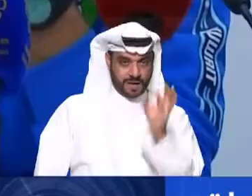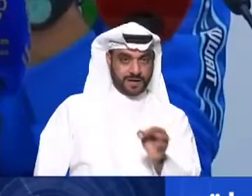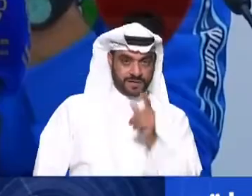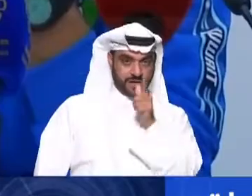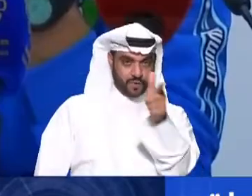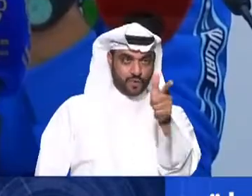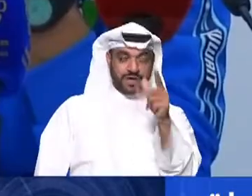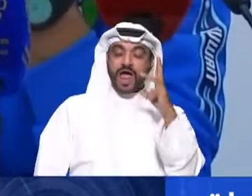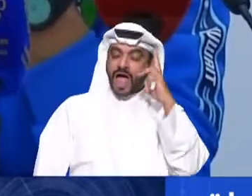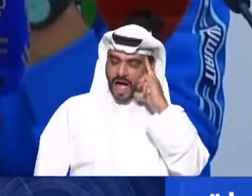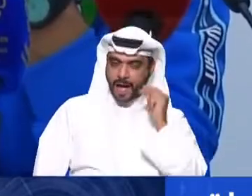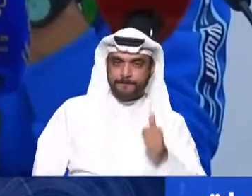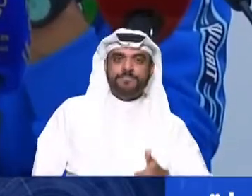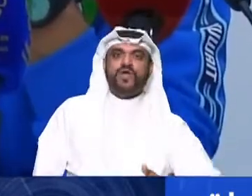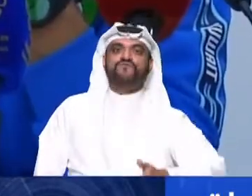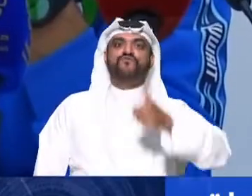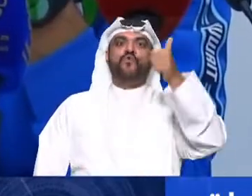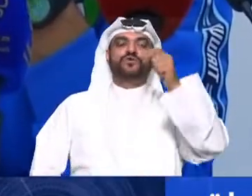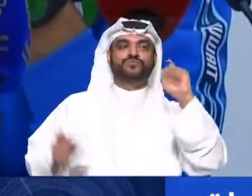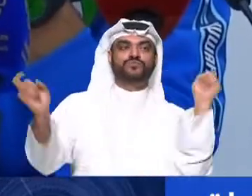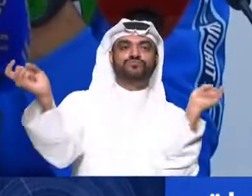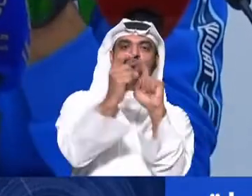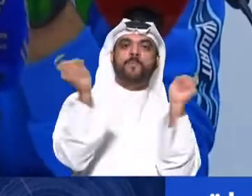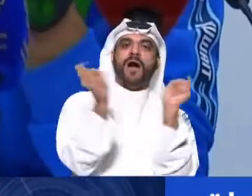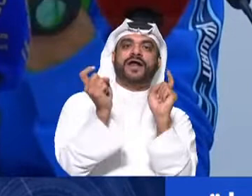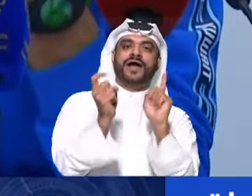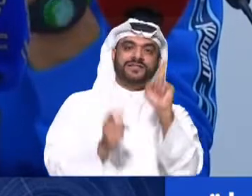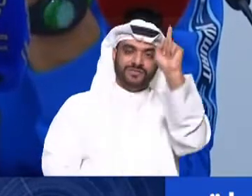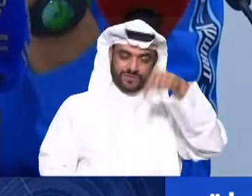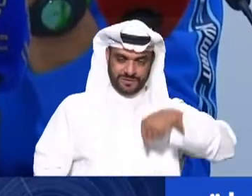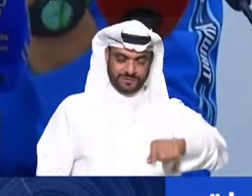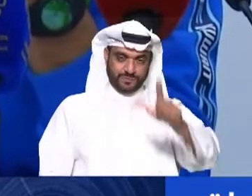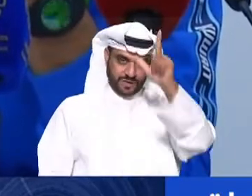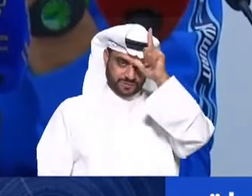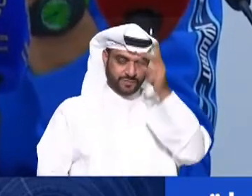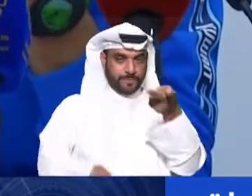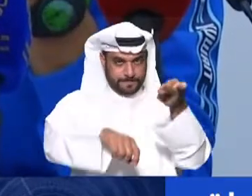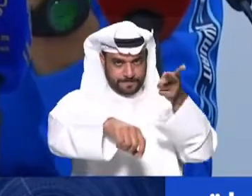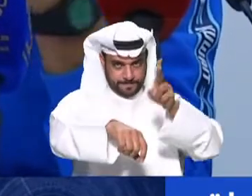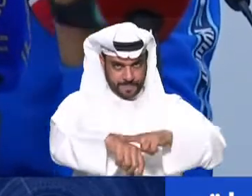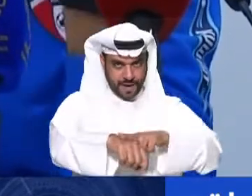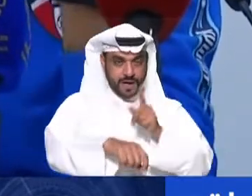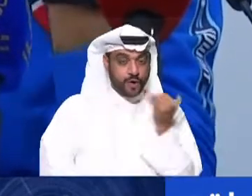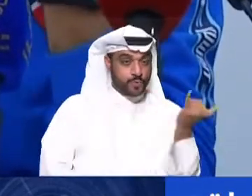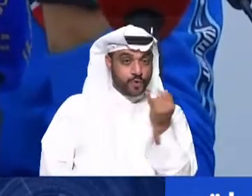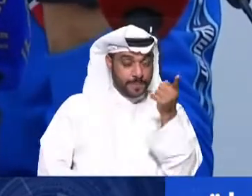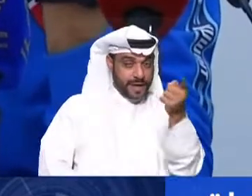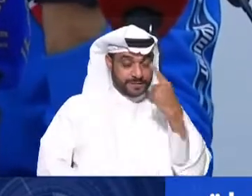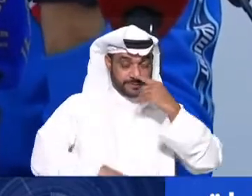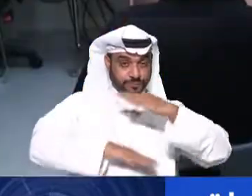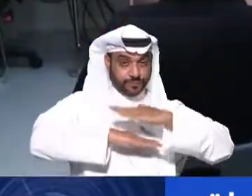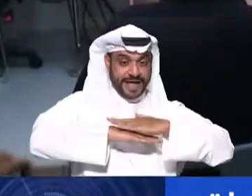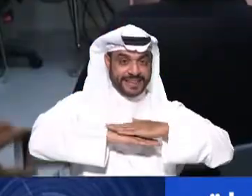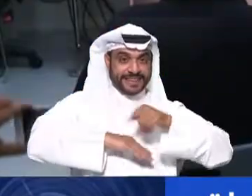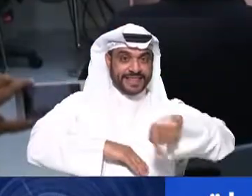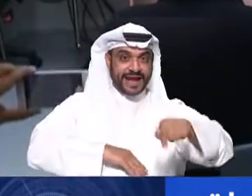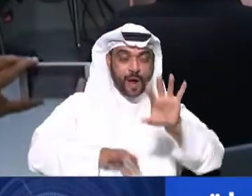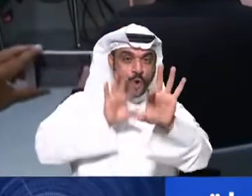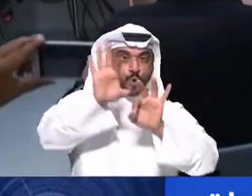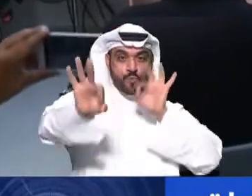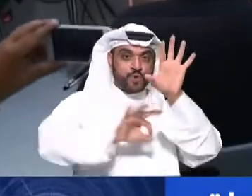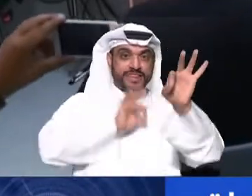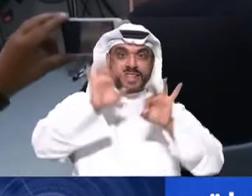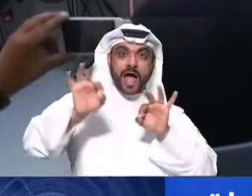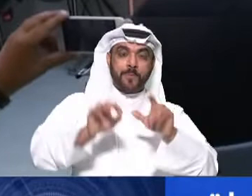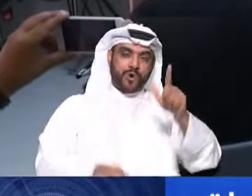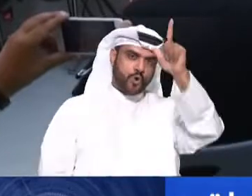يطمح للفوز في المباراة التي تقام على استاد عمان الدولية. كما أشار عناد إلى احترامه لقدرات منتخب الأردن الذي يمتلك